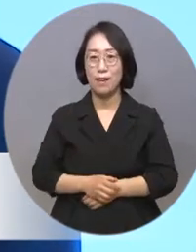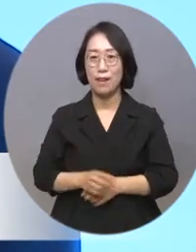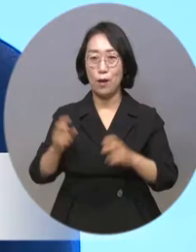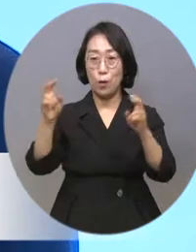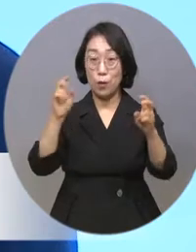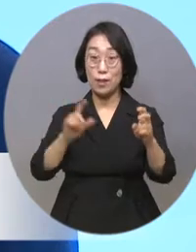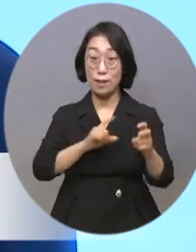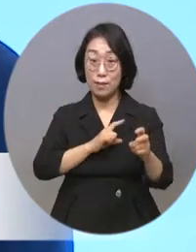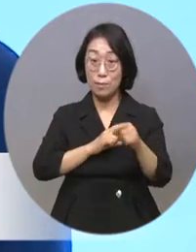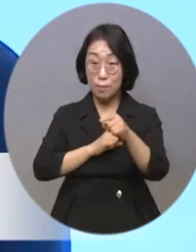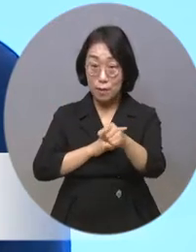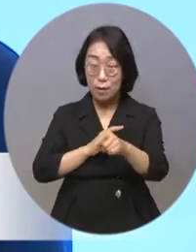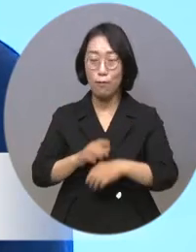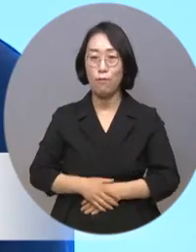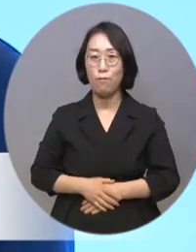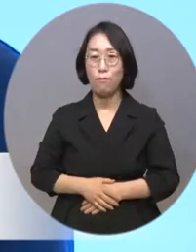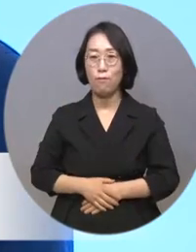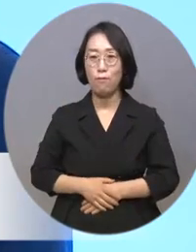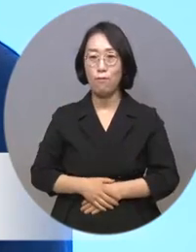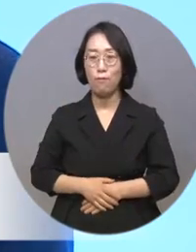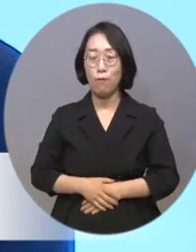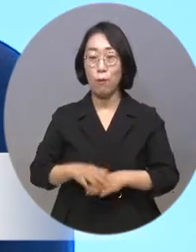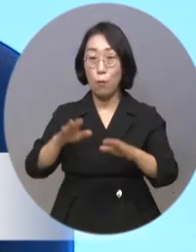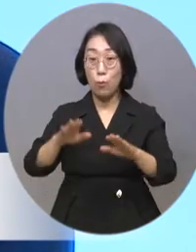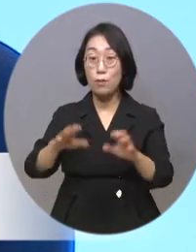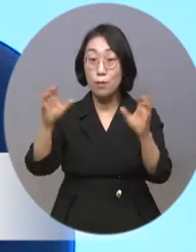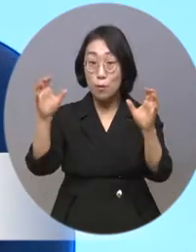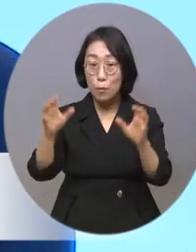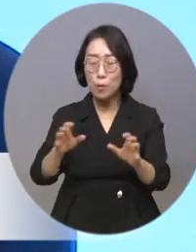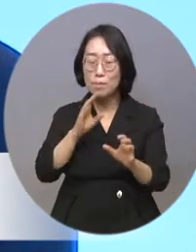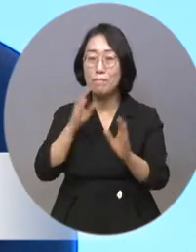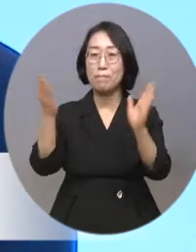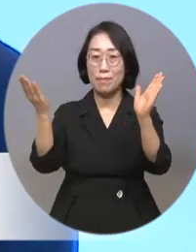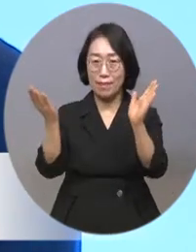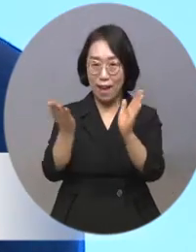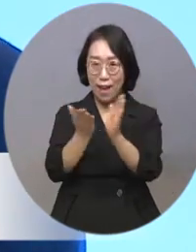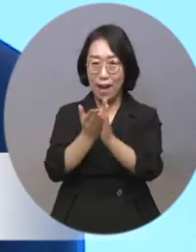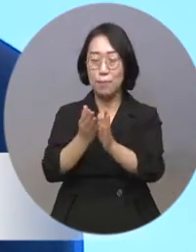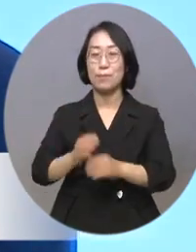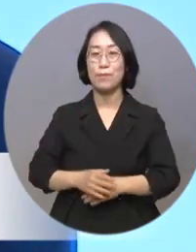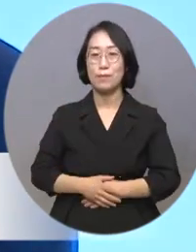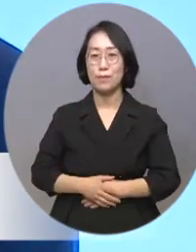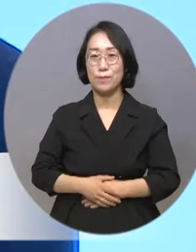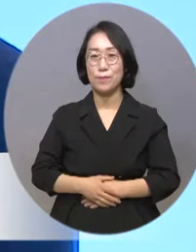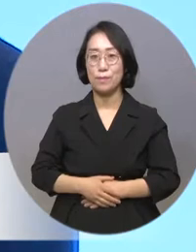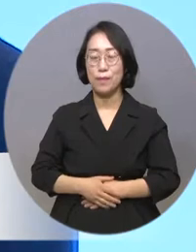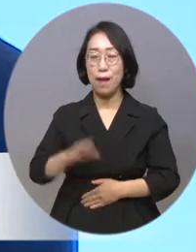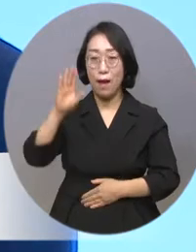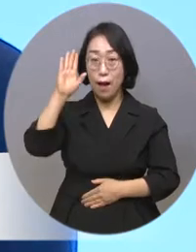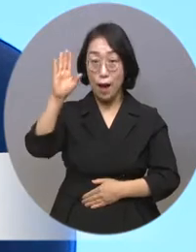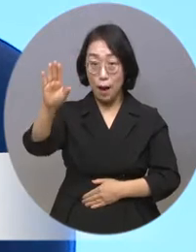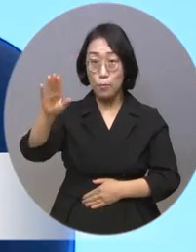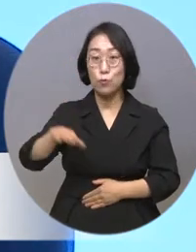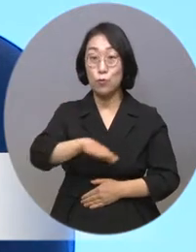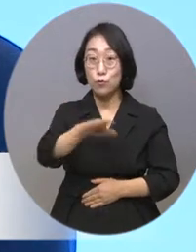이름입니다. 이 의미에 아주 적합한 행사가 아닌가라는 생각을 합니다. 앞으로